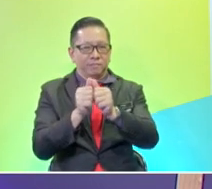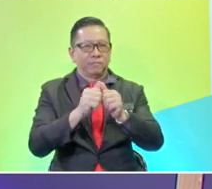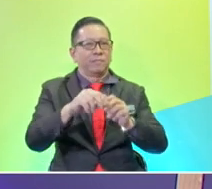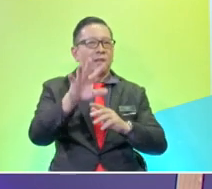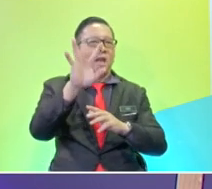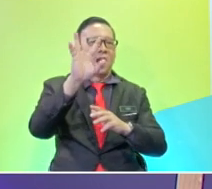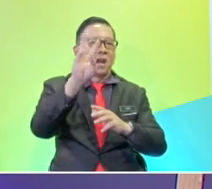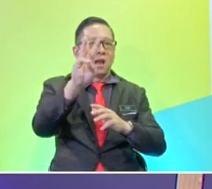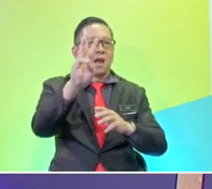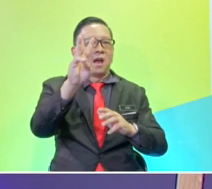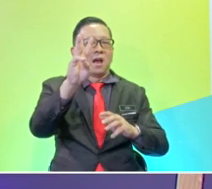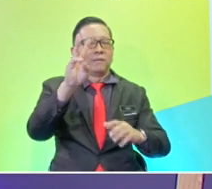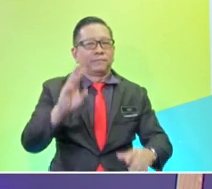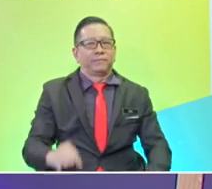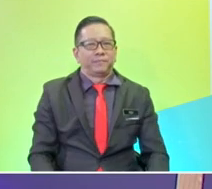6